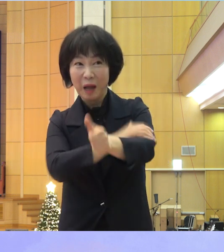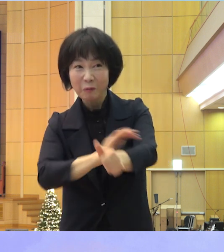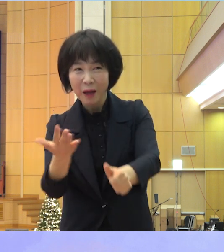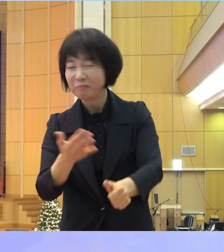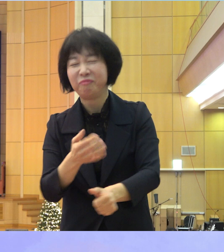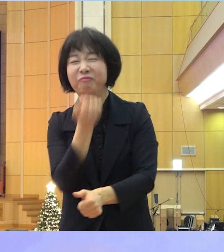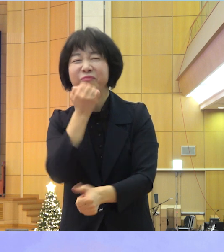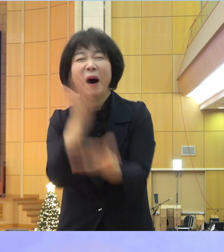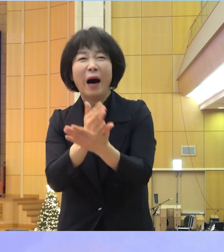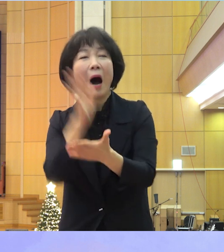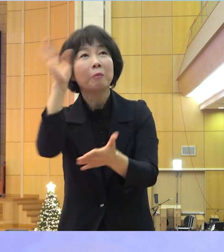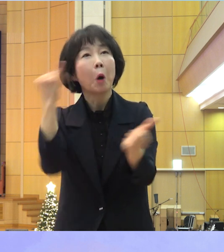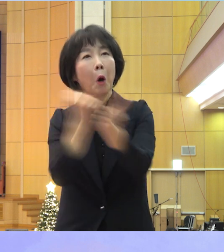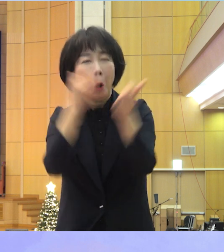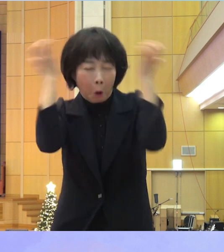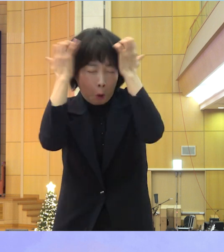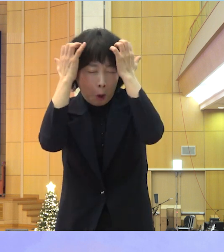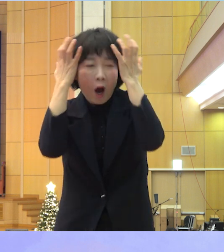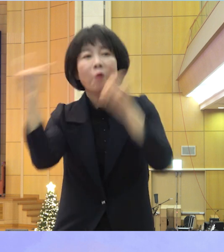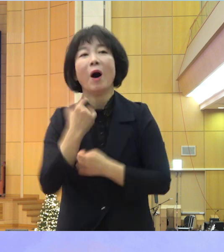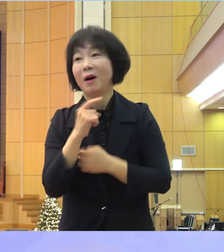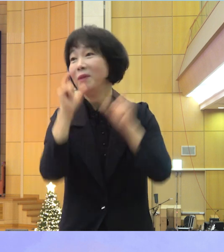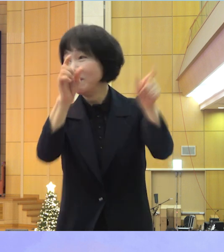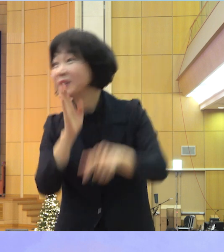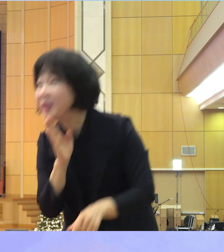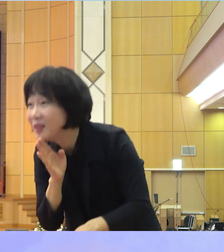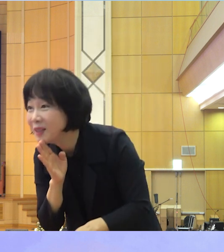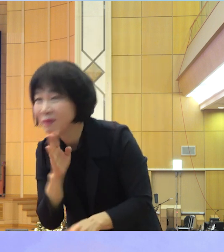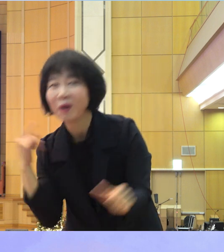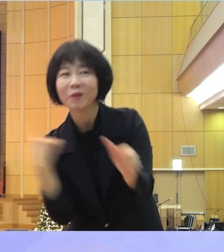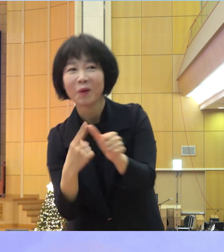열렸구나 이렇게 들린다잖아요.